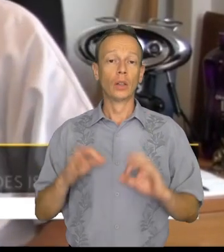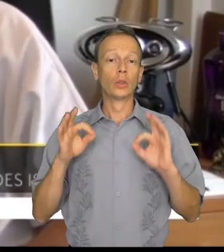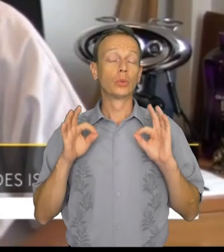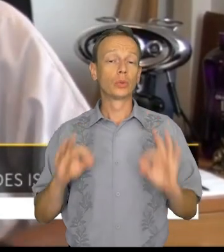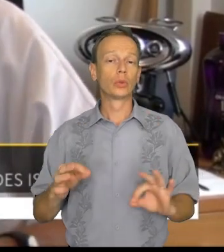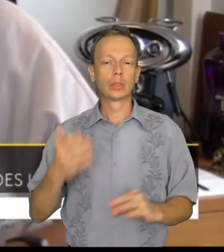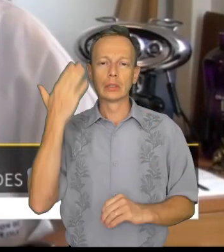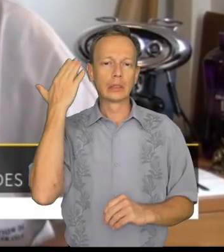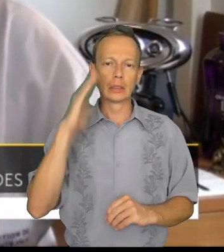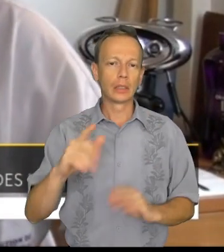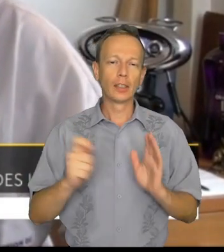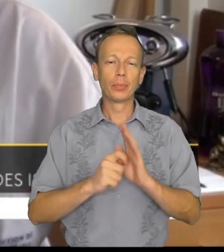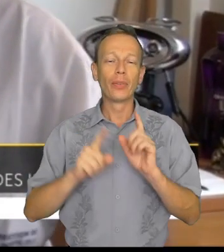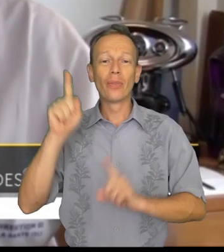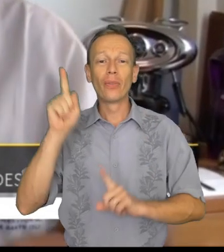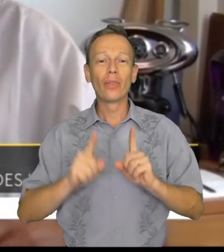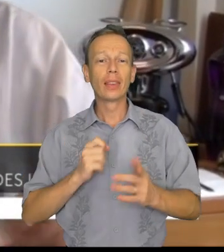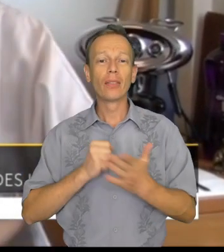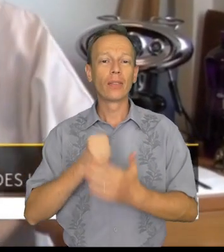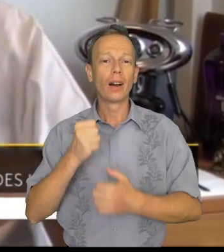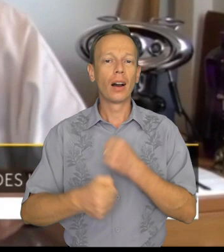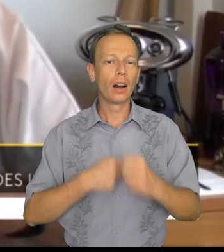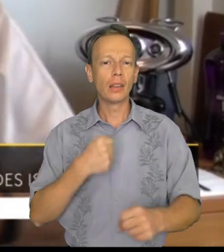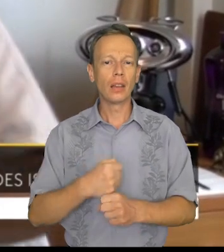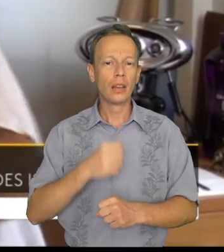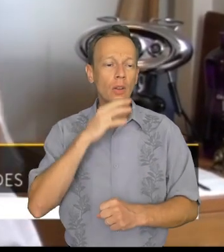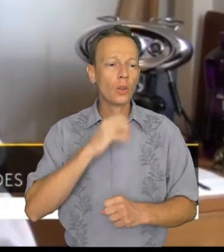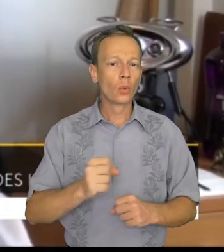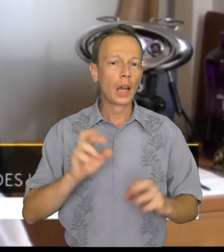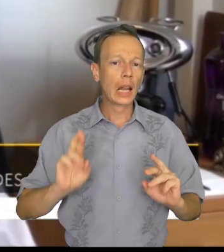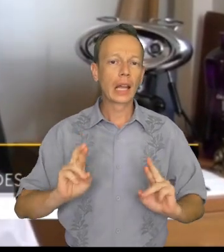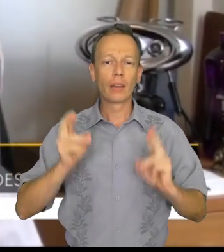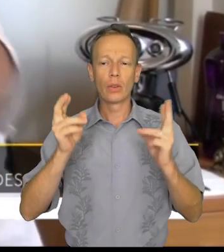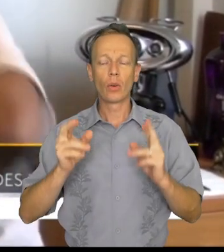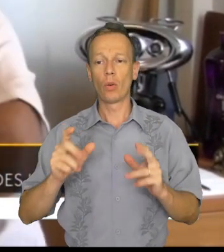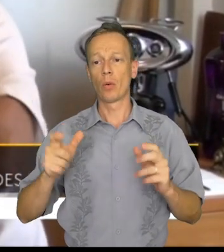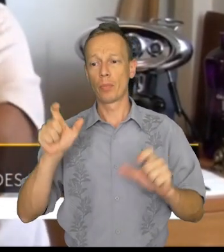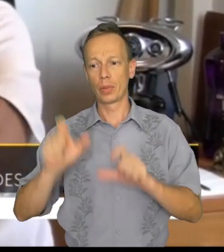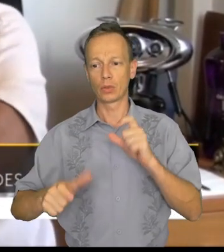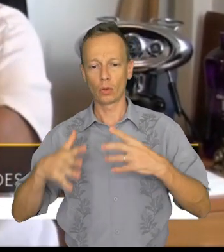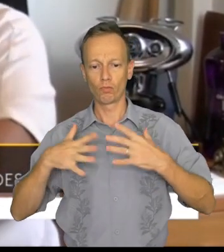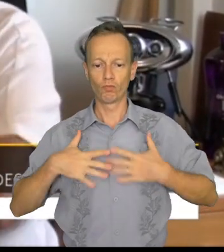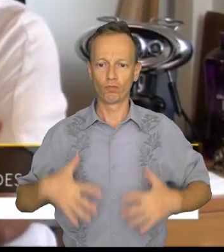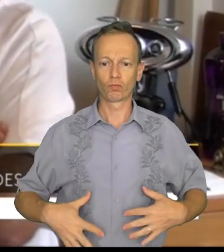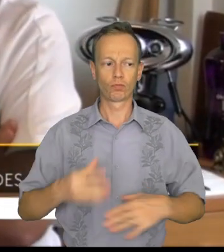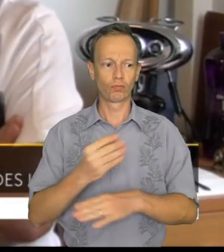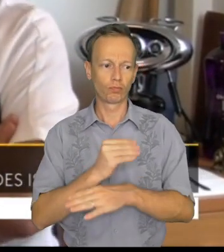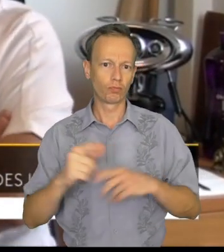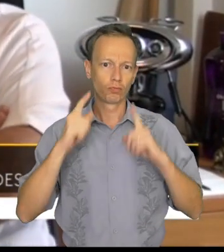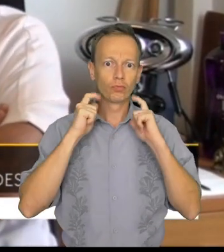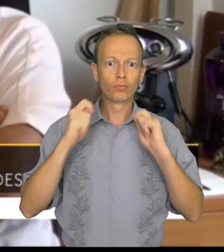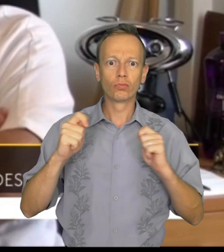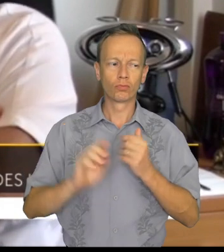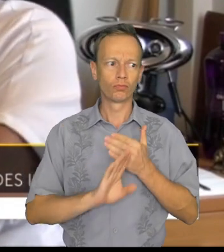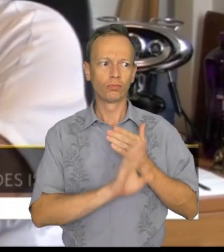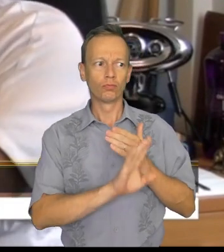on le sait, pendant les fêtes de fin d'année, les bons comportements familiaux, les bons comportements, je veux dire, de protection, enfin de respect des mesures